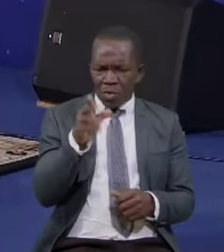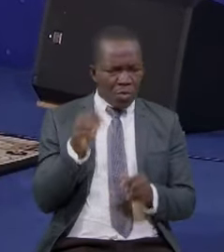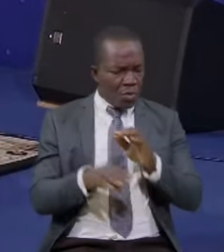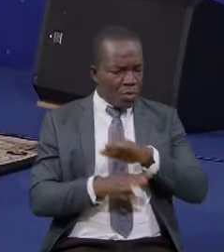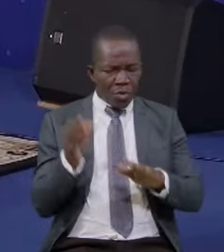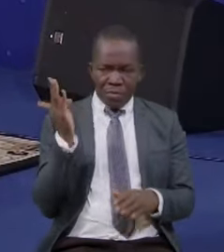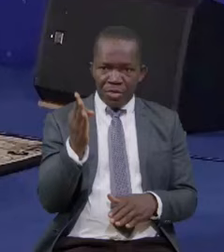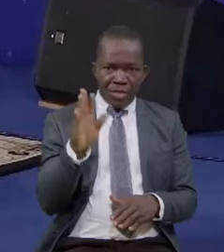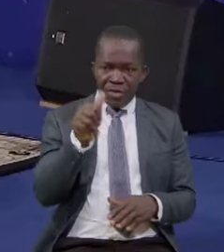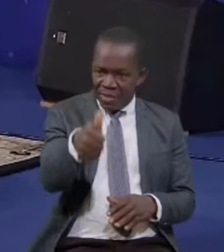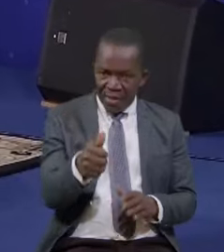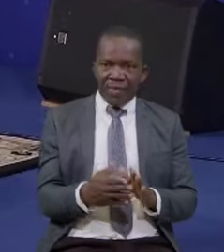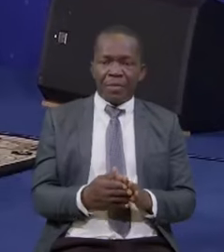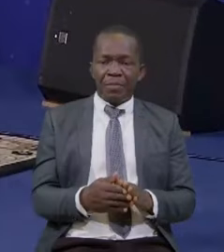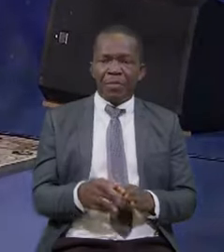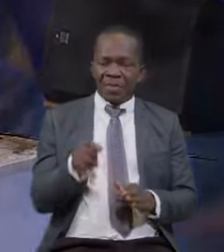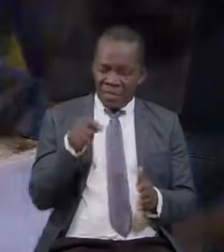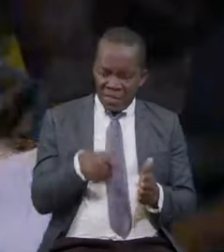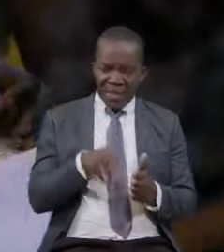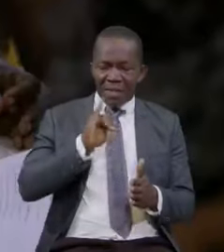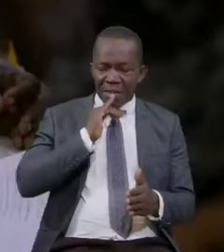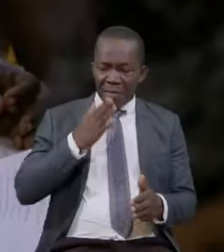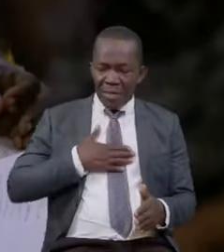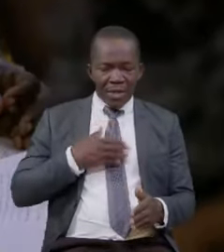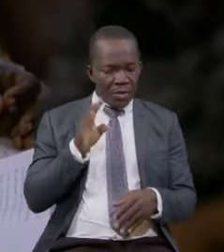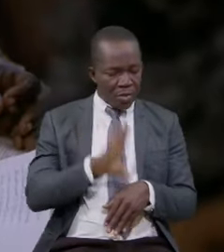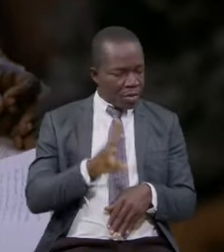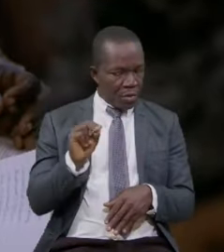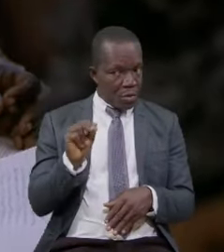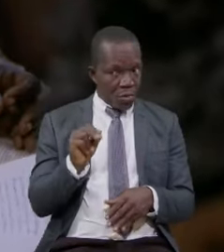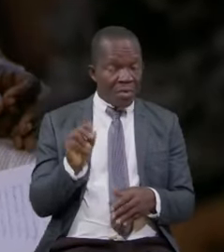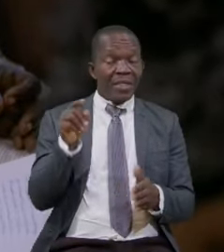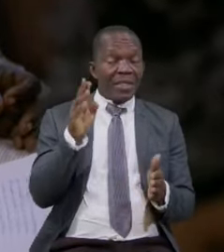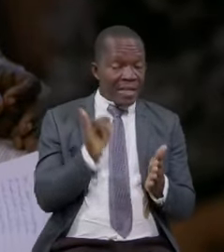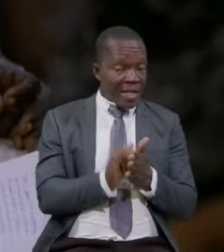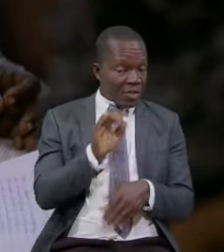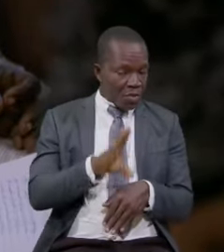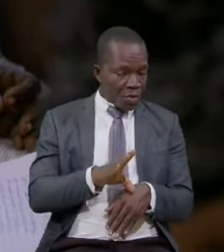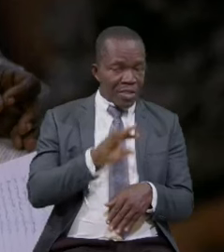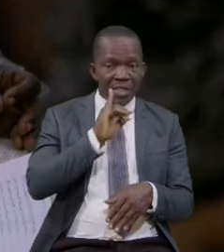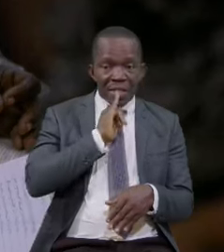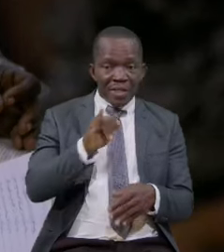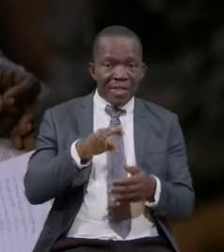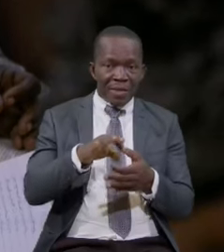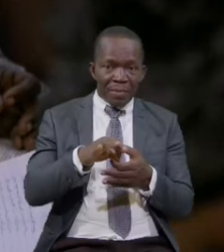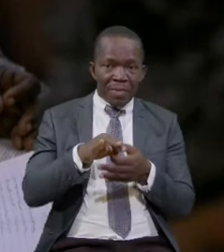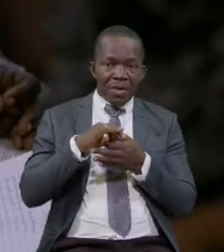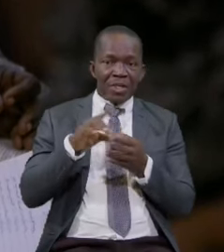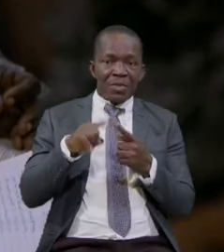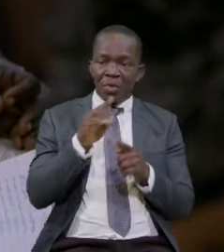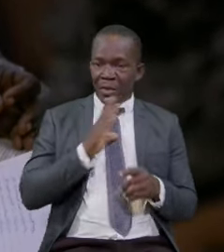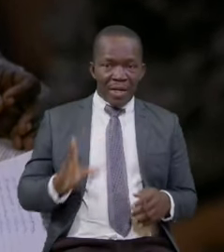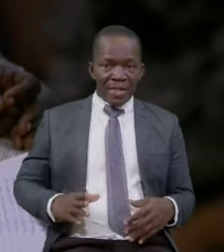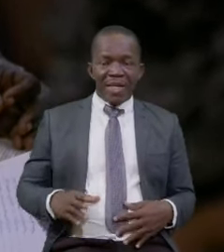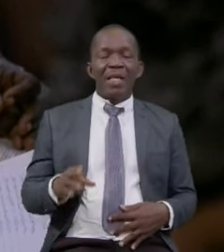église il s'est égaré hein c'est l'Église de Jésus-Christ et il dit je batti mon église sur ce